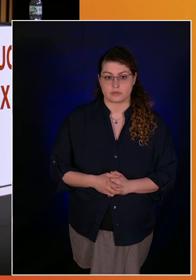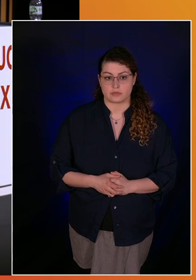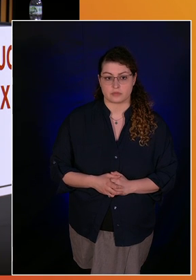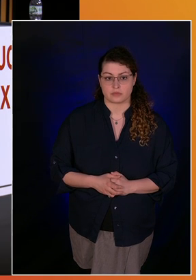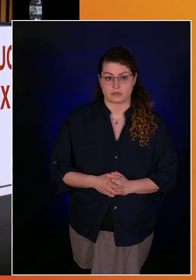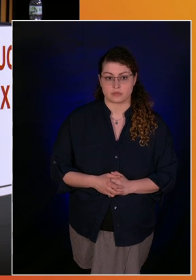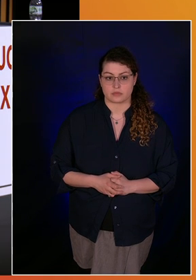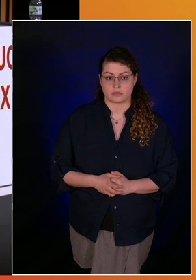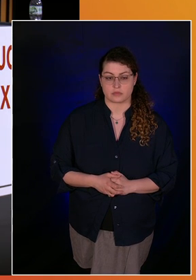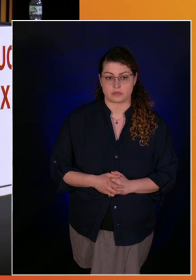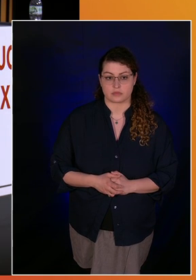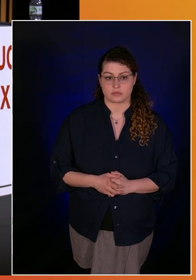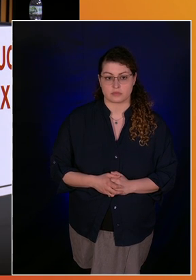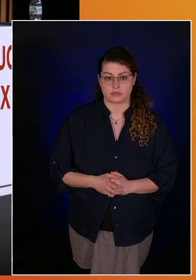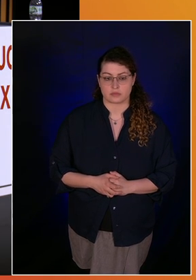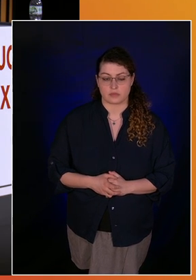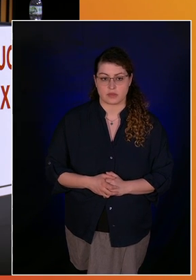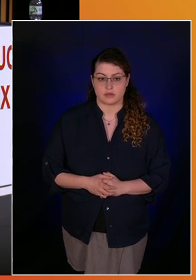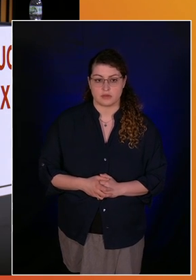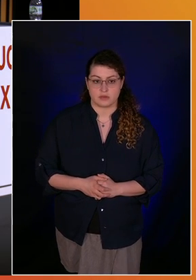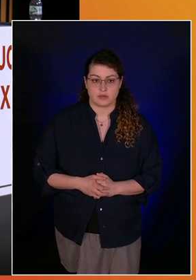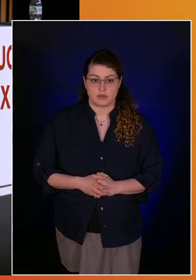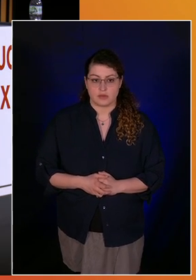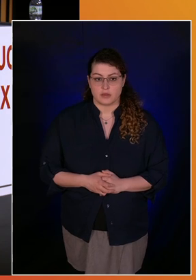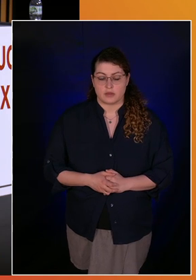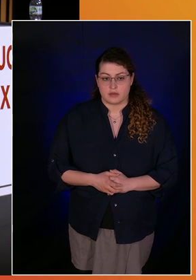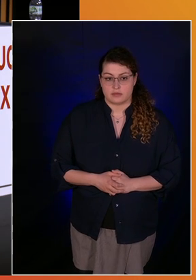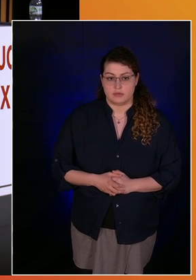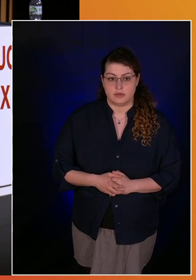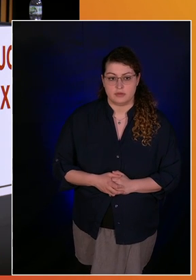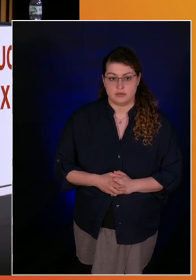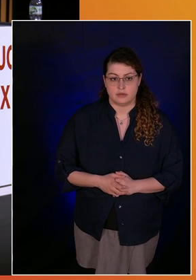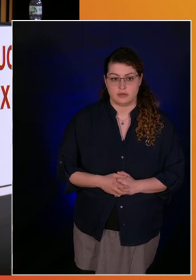ga jeè je CIS qu'il a fait